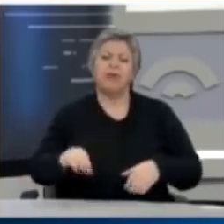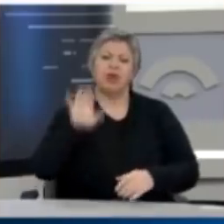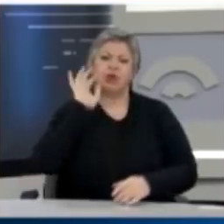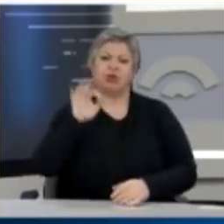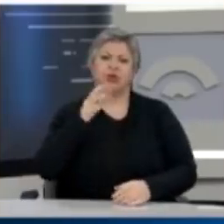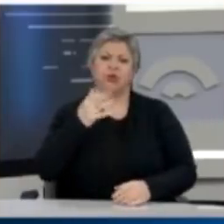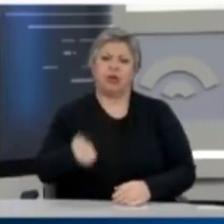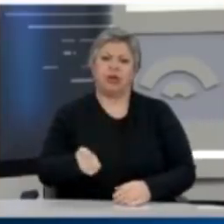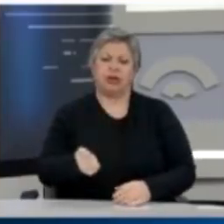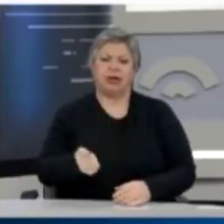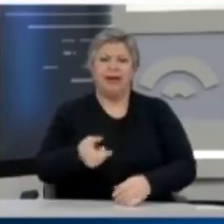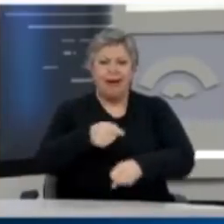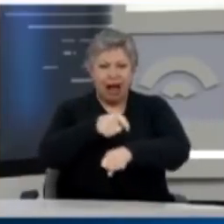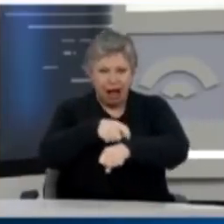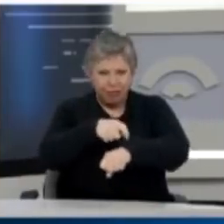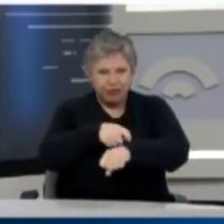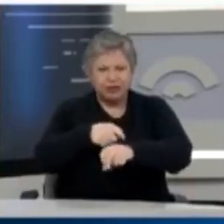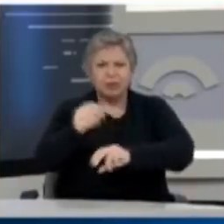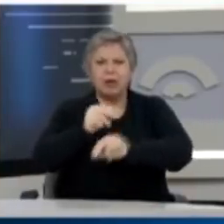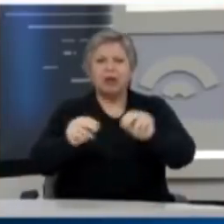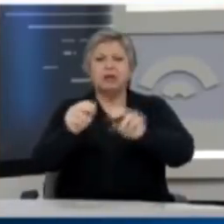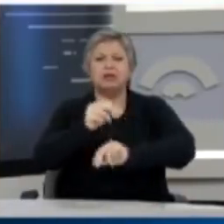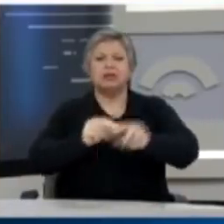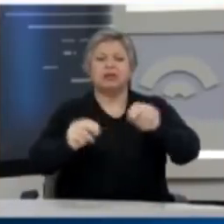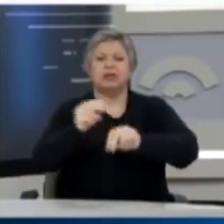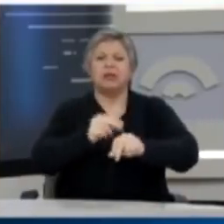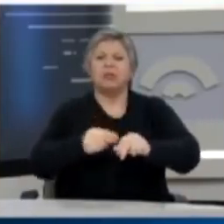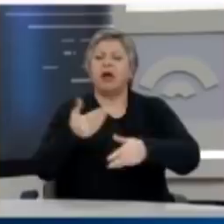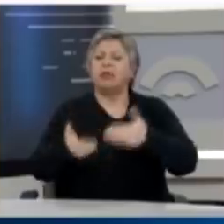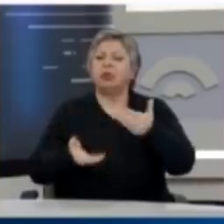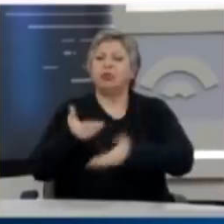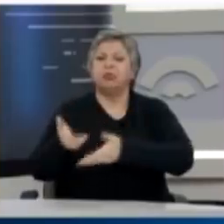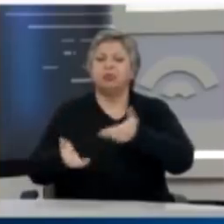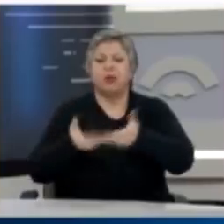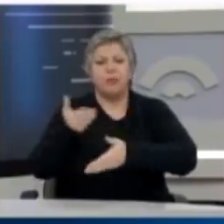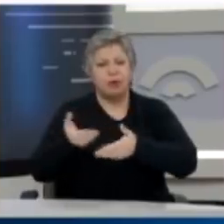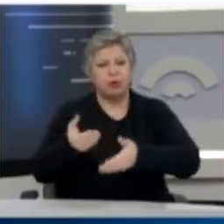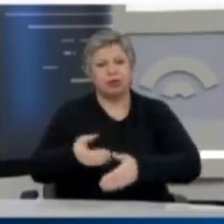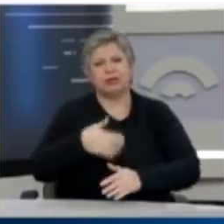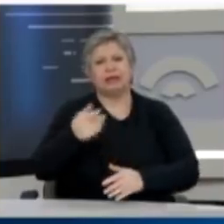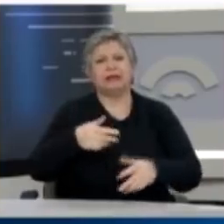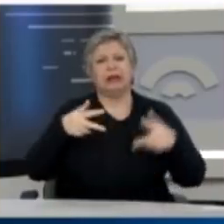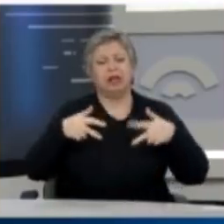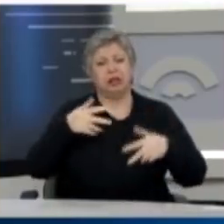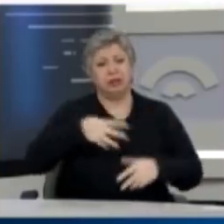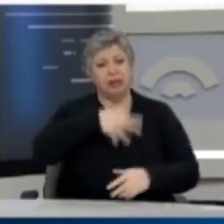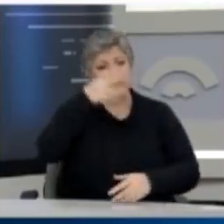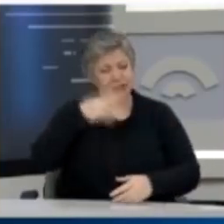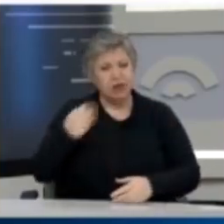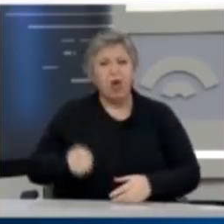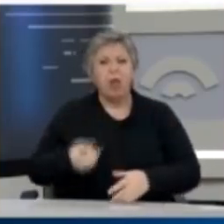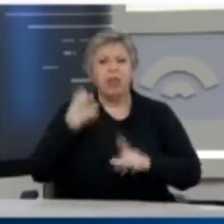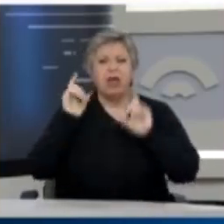αναθεώρηση που συζητάμε και αποτυπώνεται στις προτάσεις που κατέθεσε και η κυβέρνηση ΣΥΡΙΖΑ αλλά και η Νέα